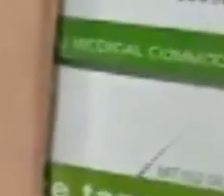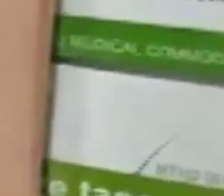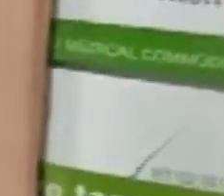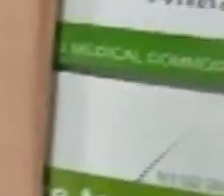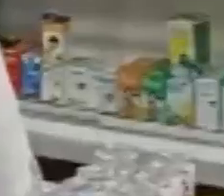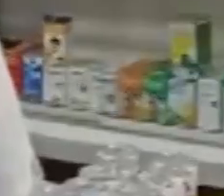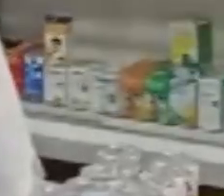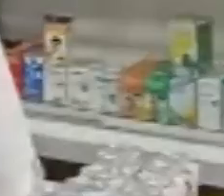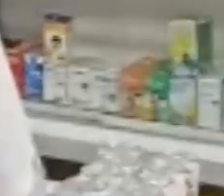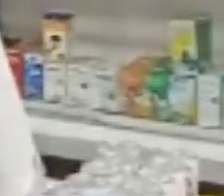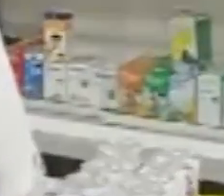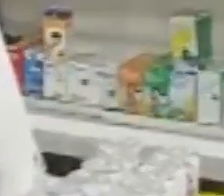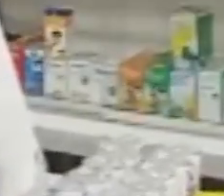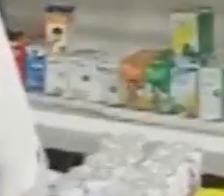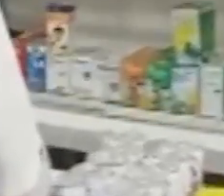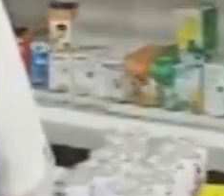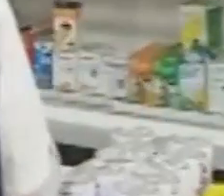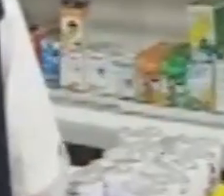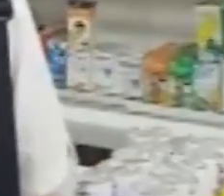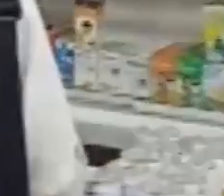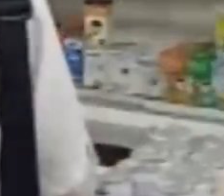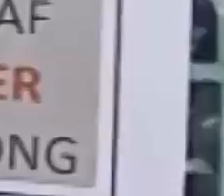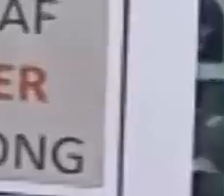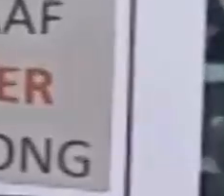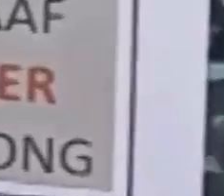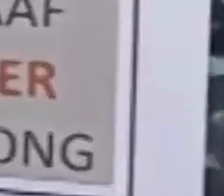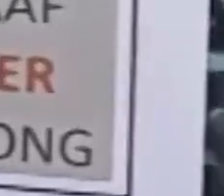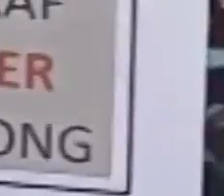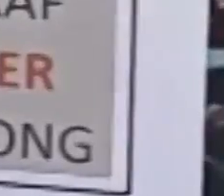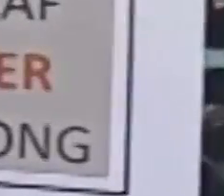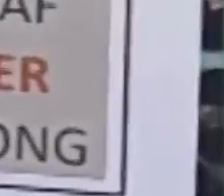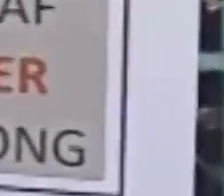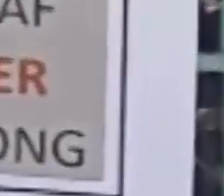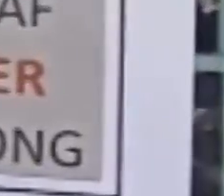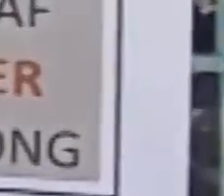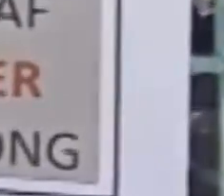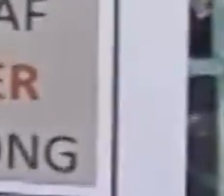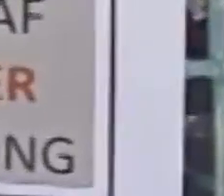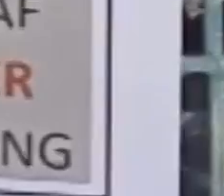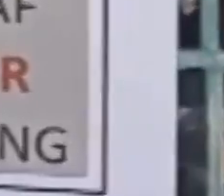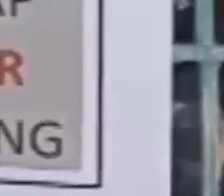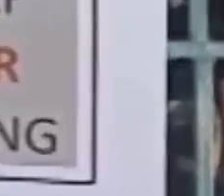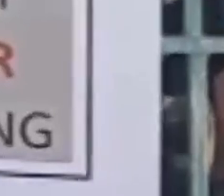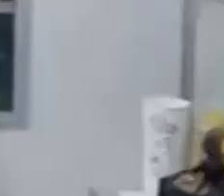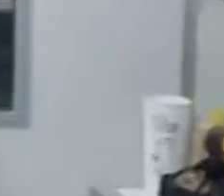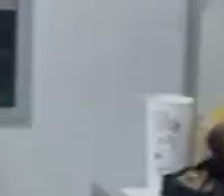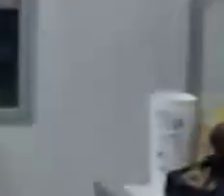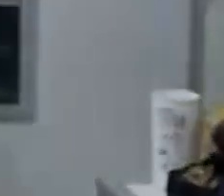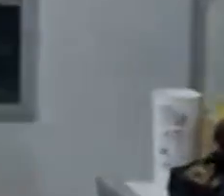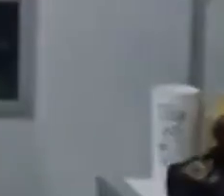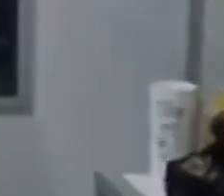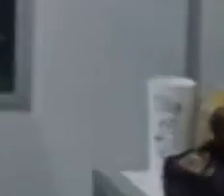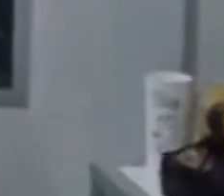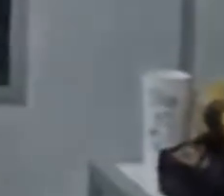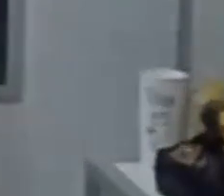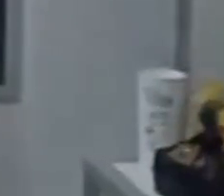masker. Ada laporan di wilayah ini dijual masker menembus harga Rp250.000 per 50 helai, yang